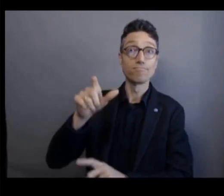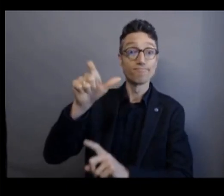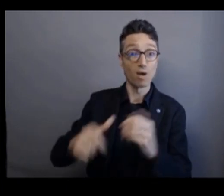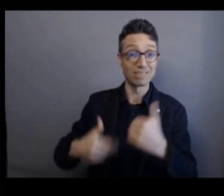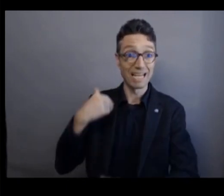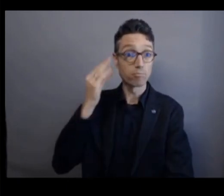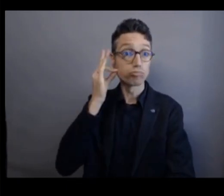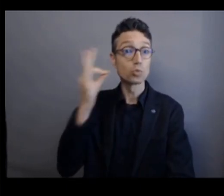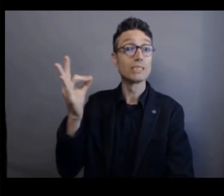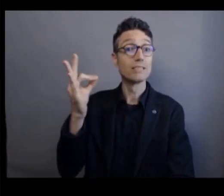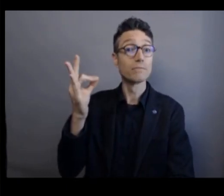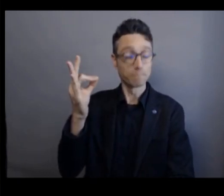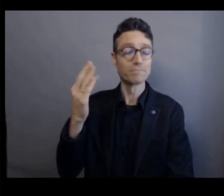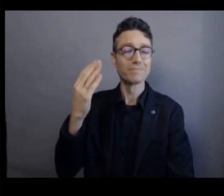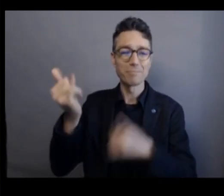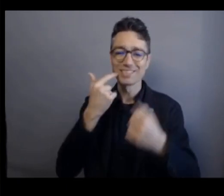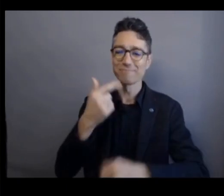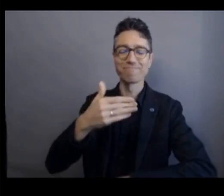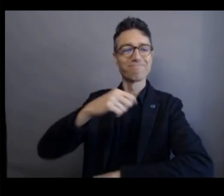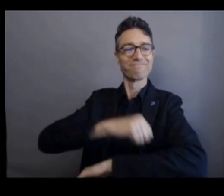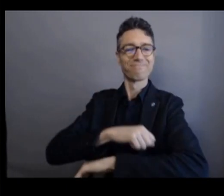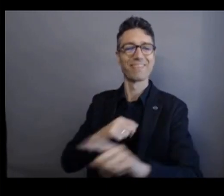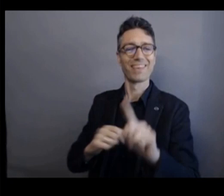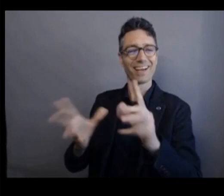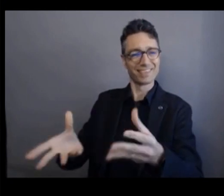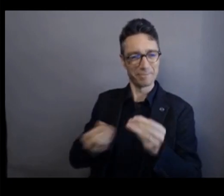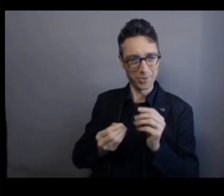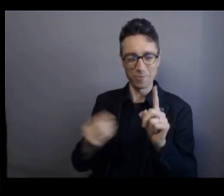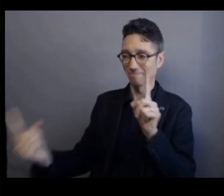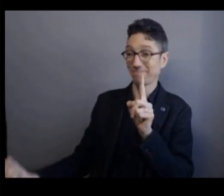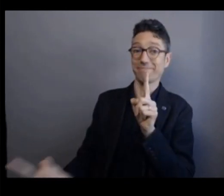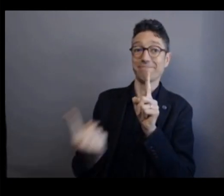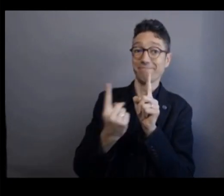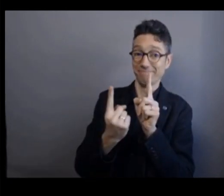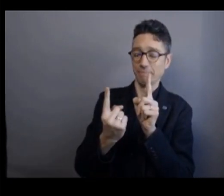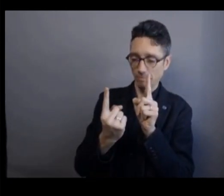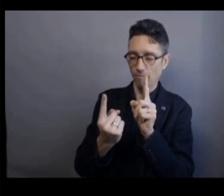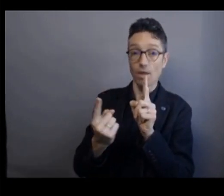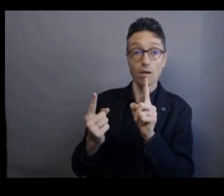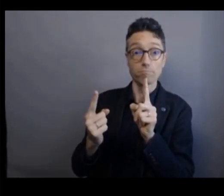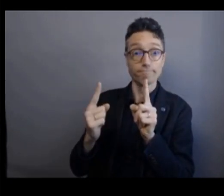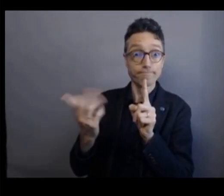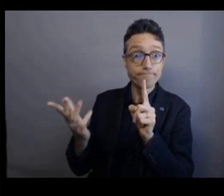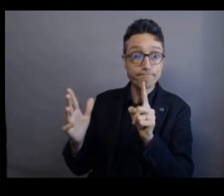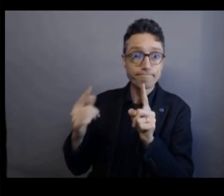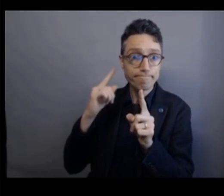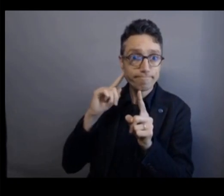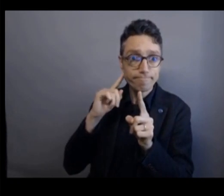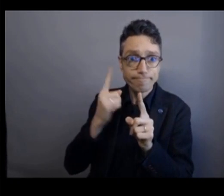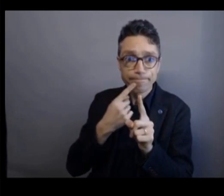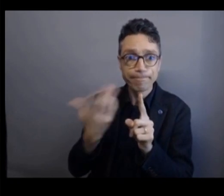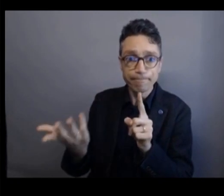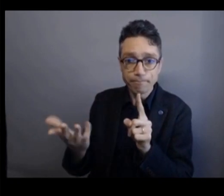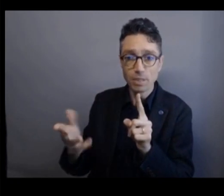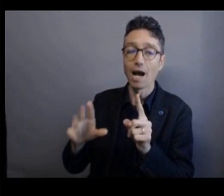la réception et peut rappeler simplement les bons comportements à avoir. C'est-à-dire que la personne va lire sur les lèvres, donc il ne faut pas forcément parler devant